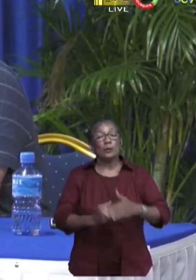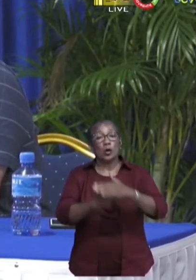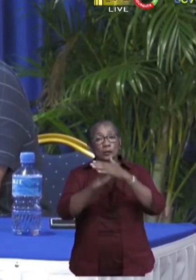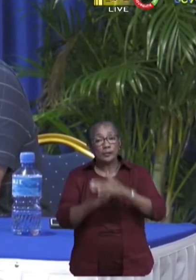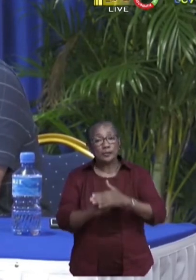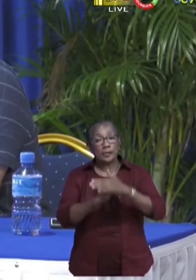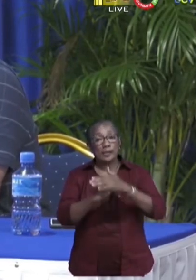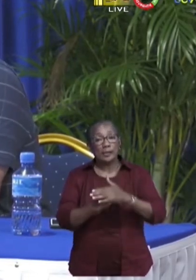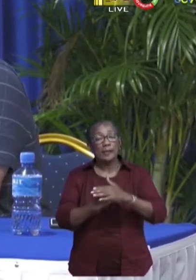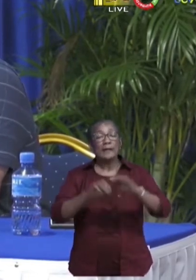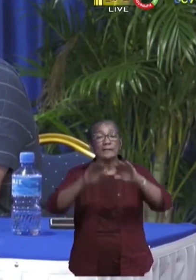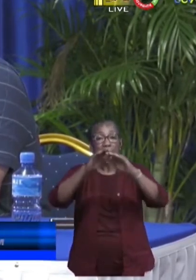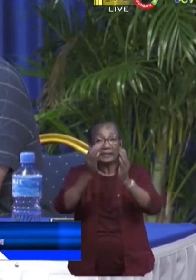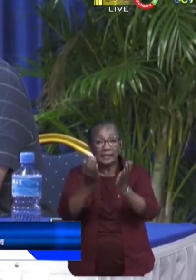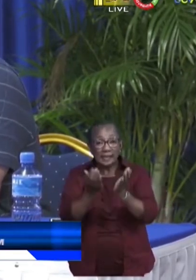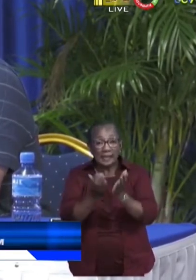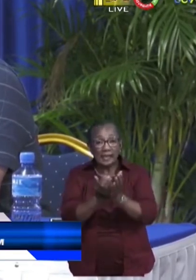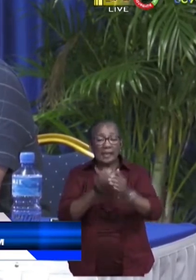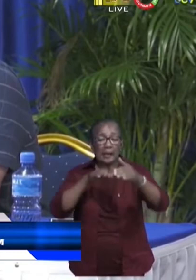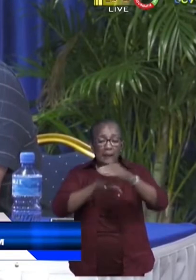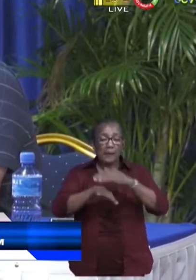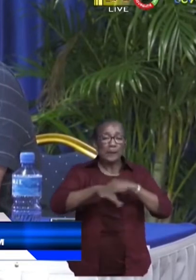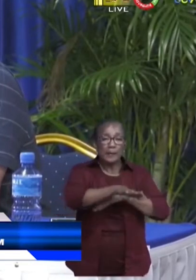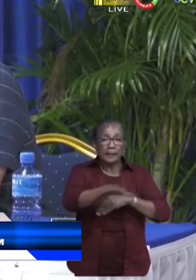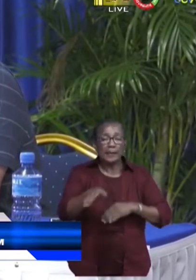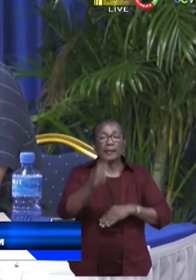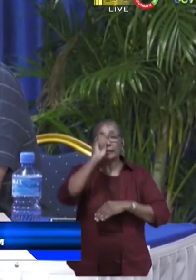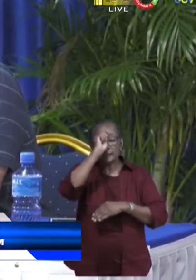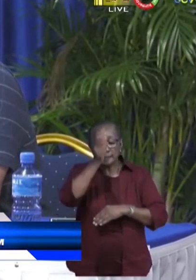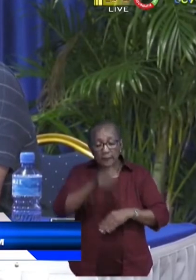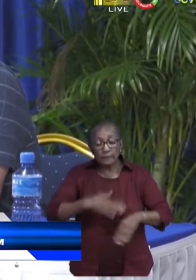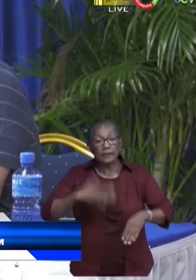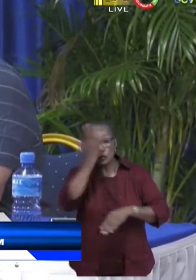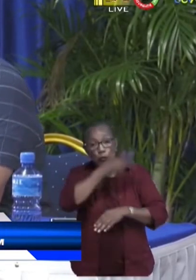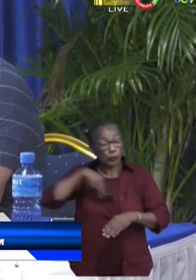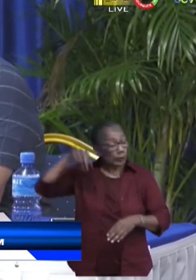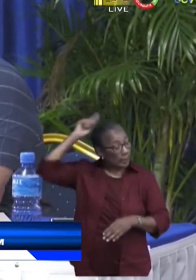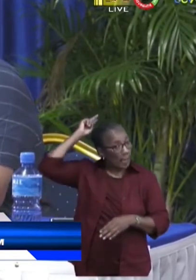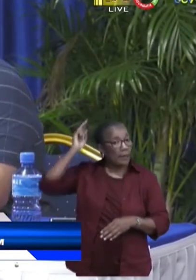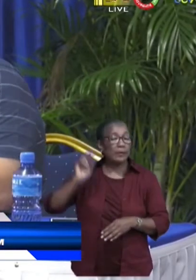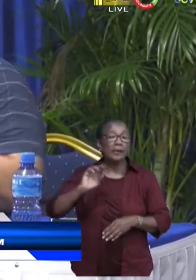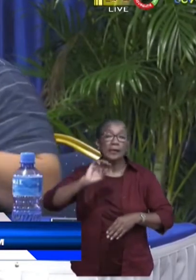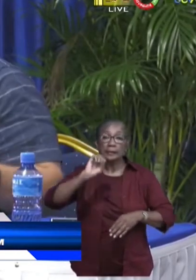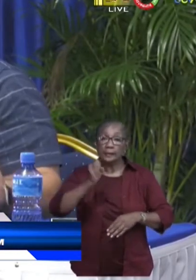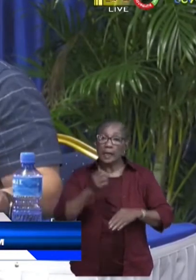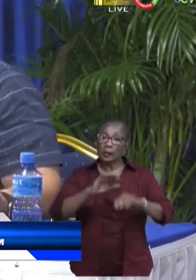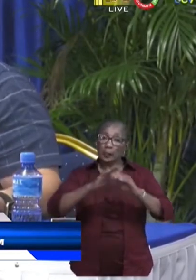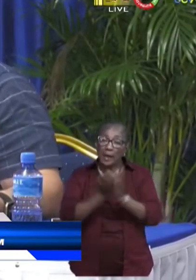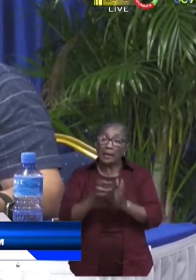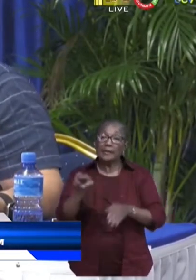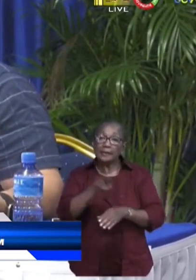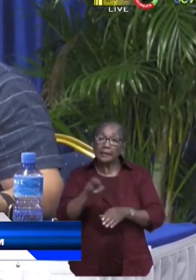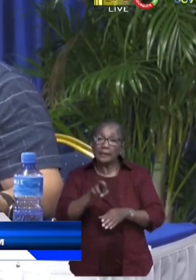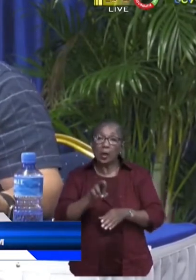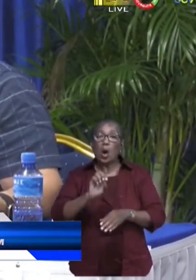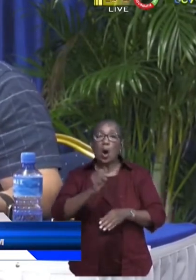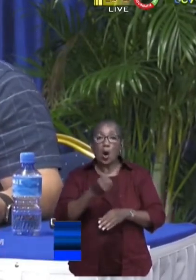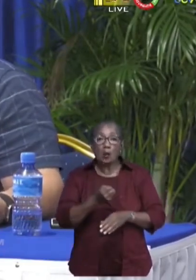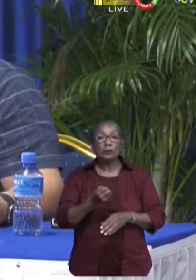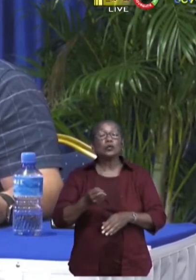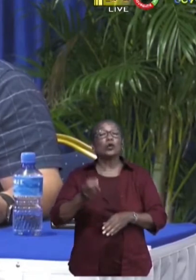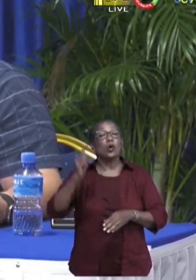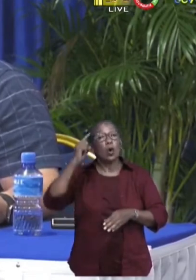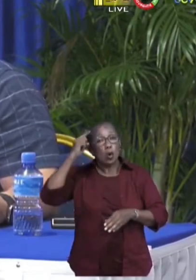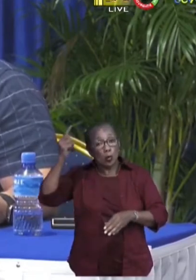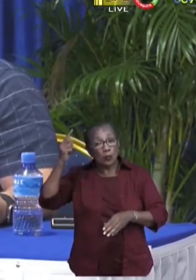ondersteuning van het hele binnenlandgezag van Suriname. En daarom heb ik er alle reden aan om te geloven dat wij in staat